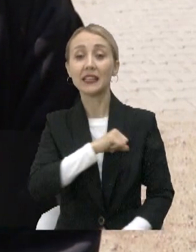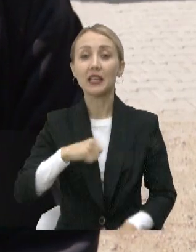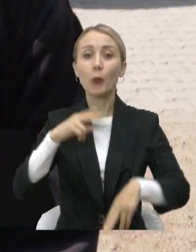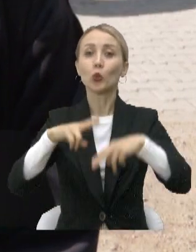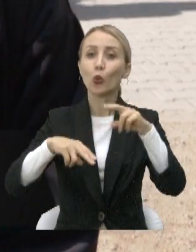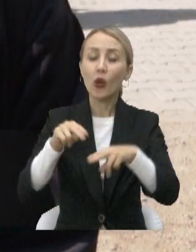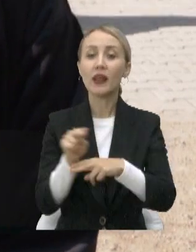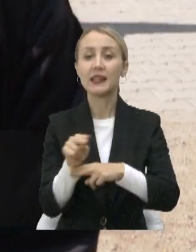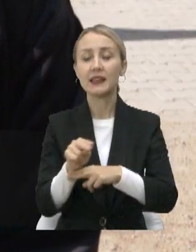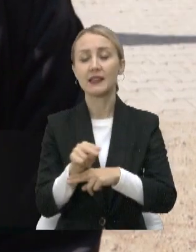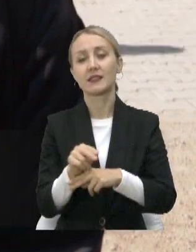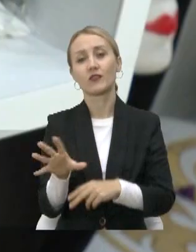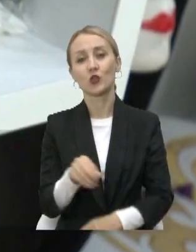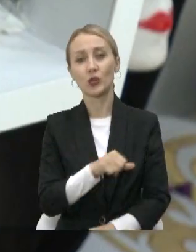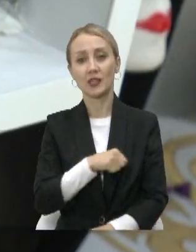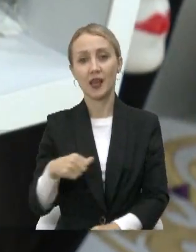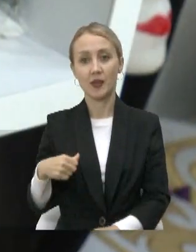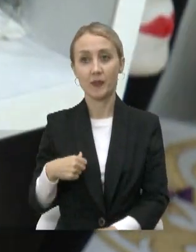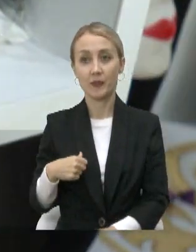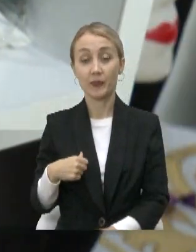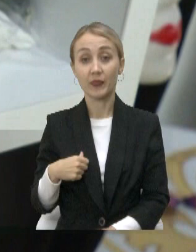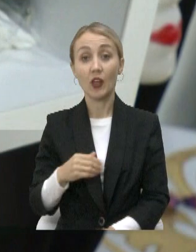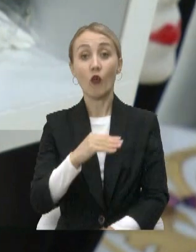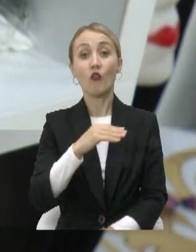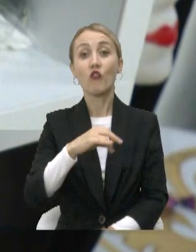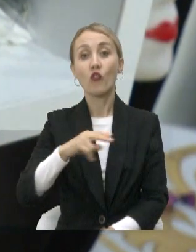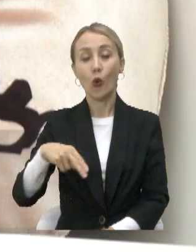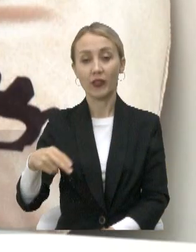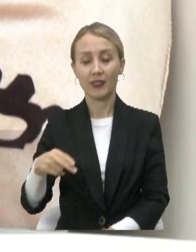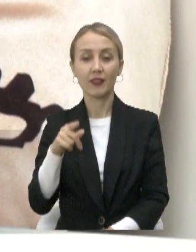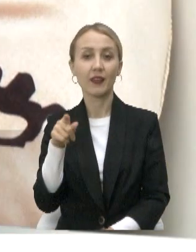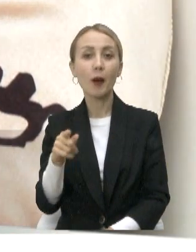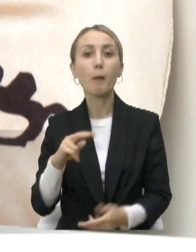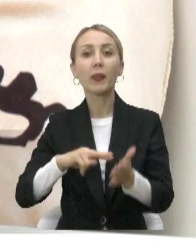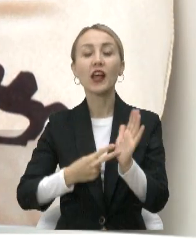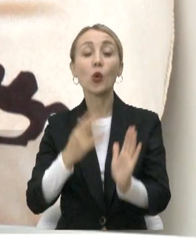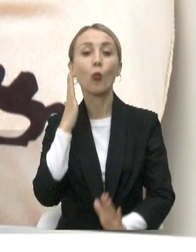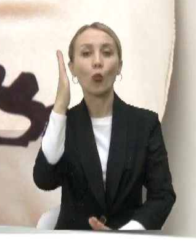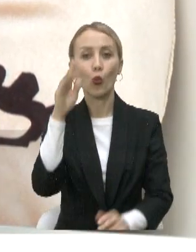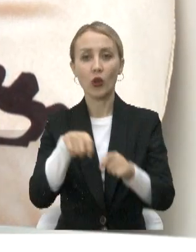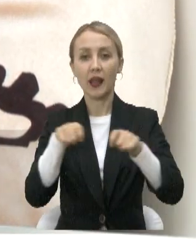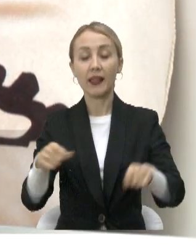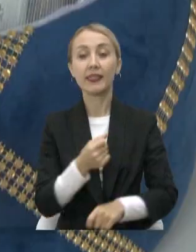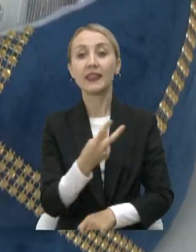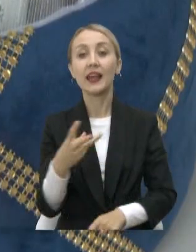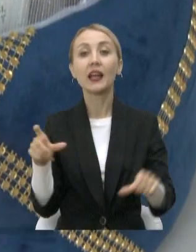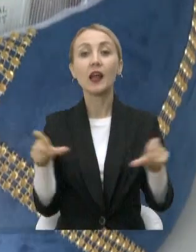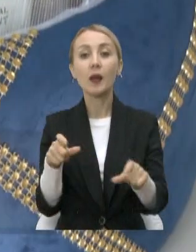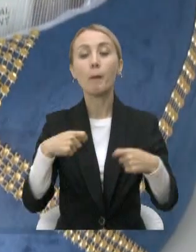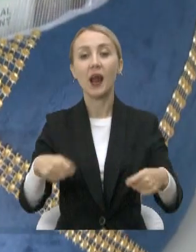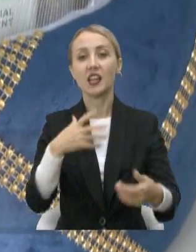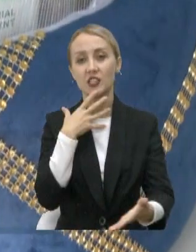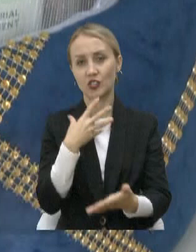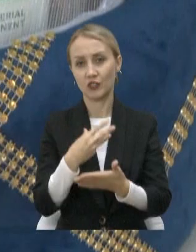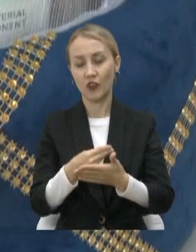ремонтировали делали сами общественный фонд осл аналар планирует в будущем открыть ещё несколько магазинов по продаже своих